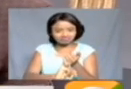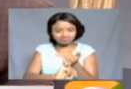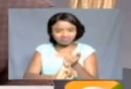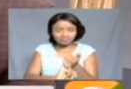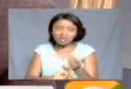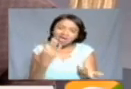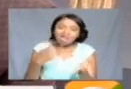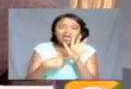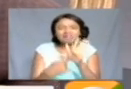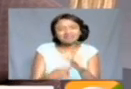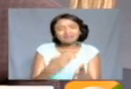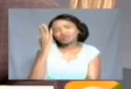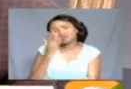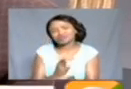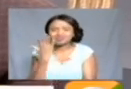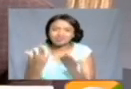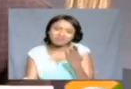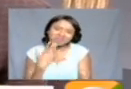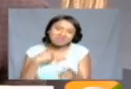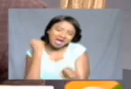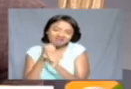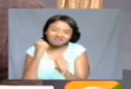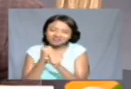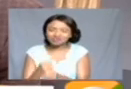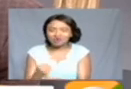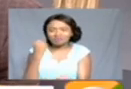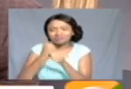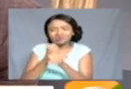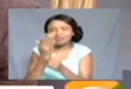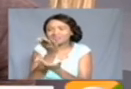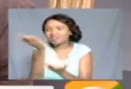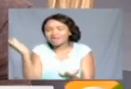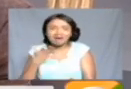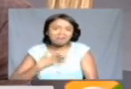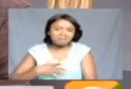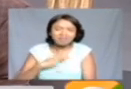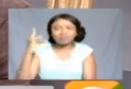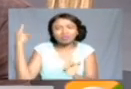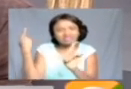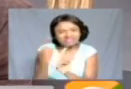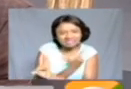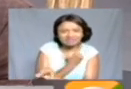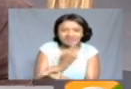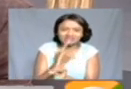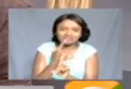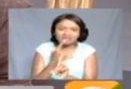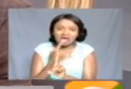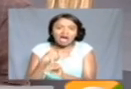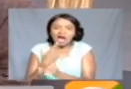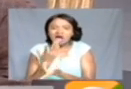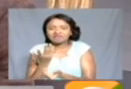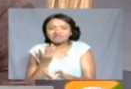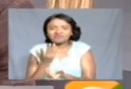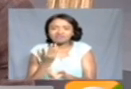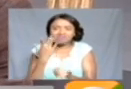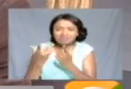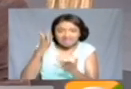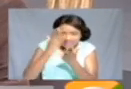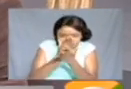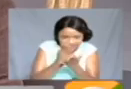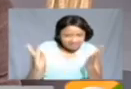unaweza kuona wale ambao unafanya nao kazi ama unakutana nao ni watu ambao ni tofauti kwa ulika zao. Kwa unaona kwamba labda kuna kitu